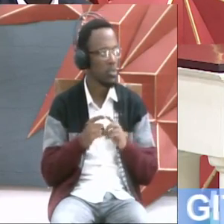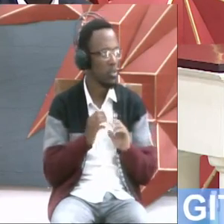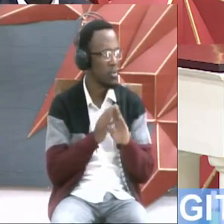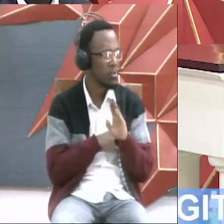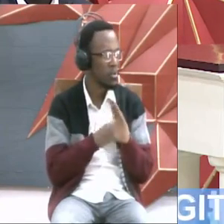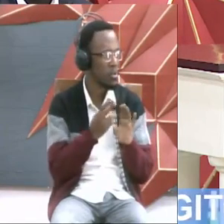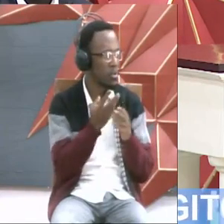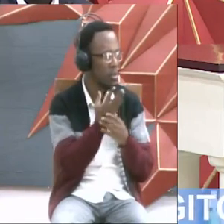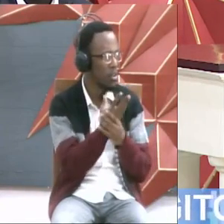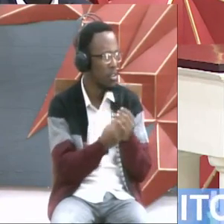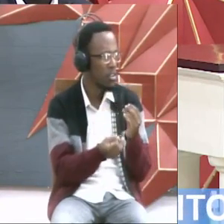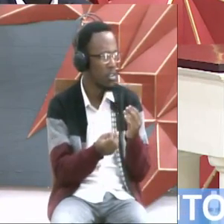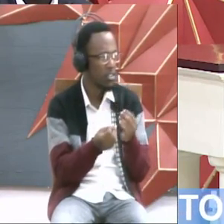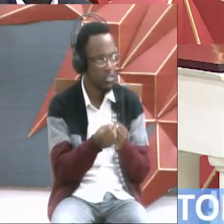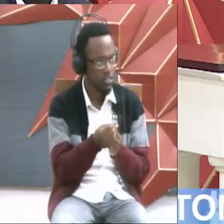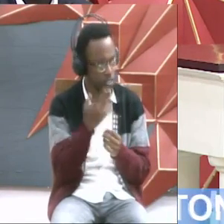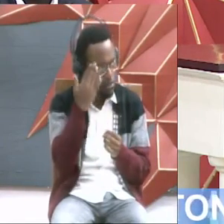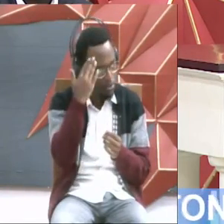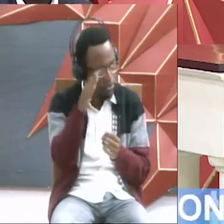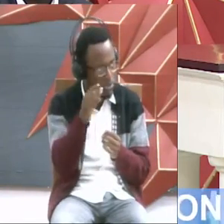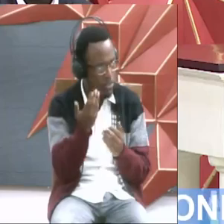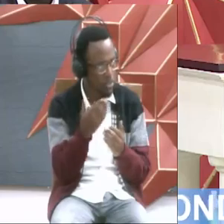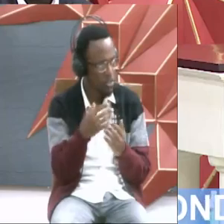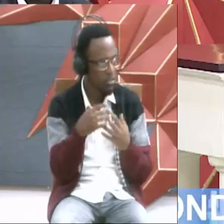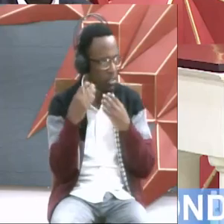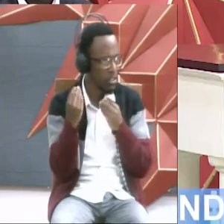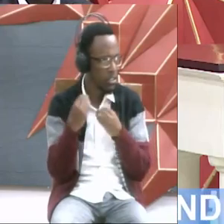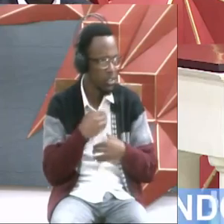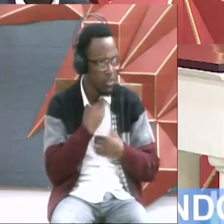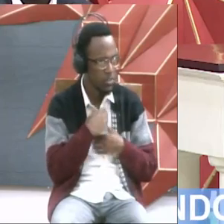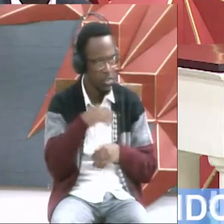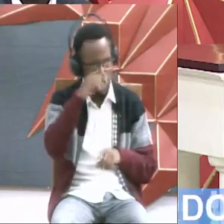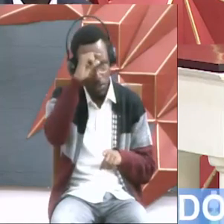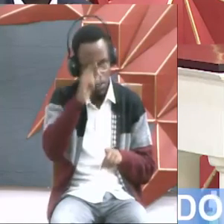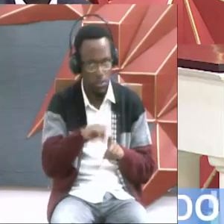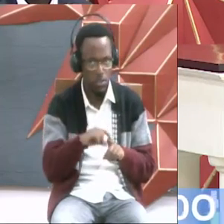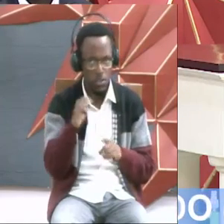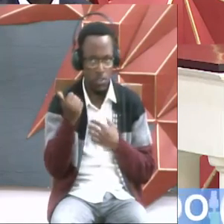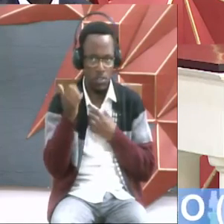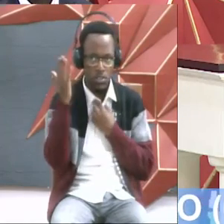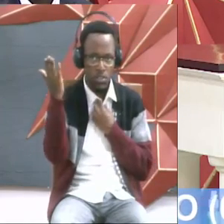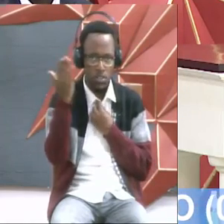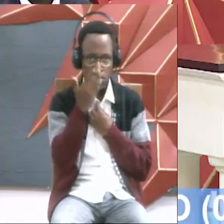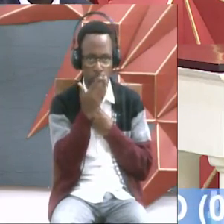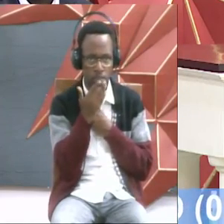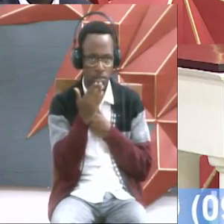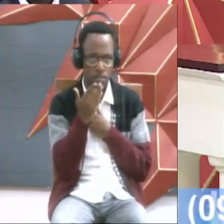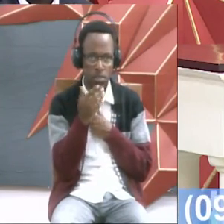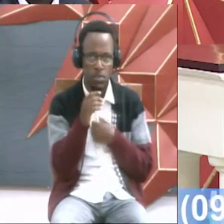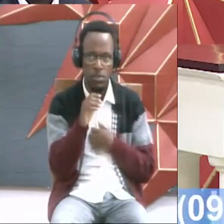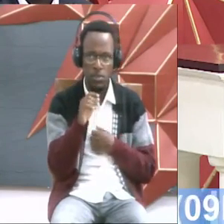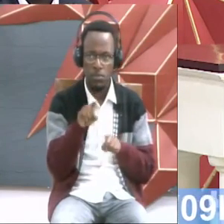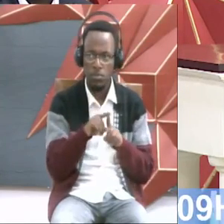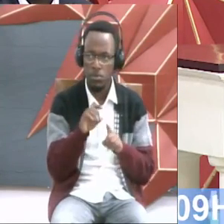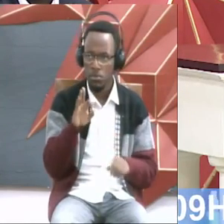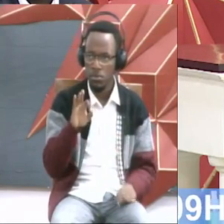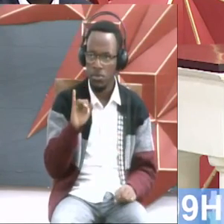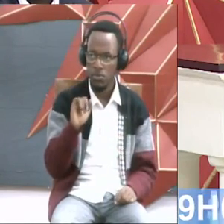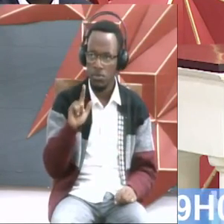muri mu bandi bagiye gusura bene data na hariya na Filipe nawe